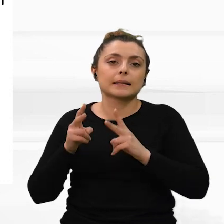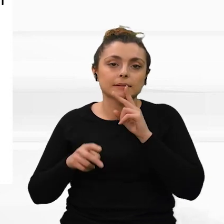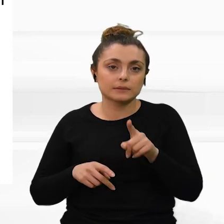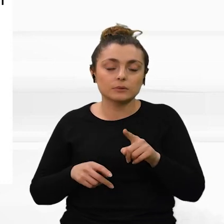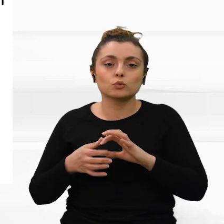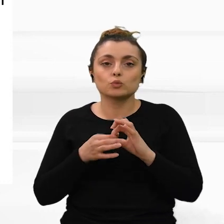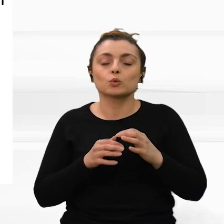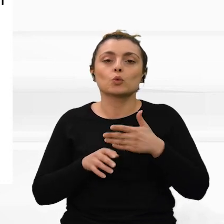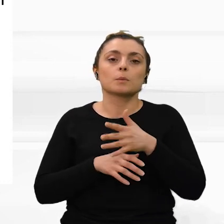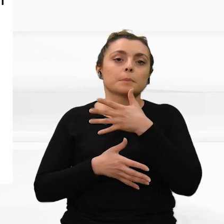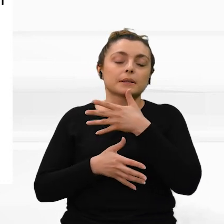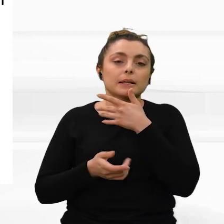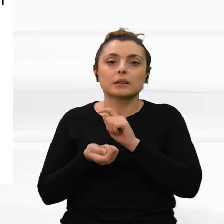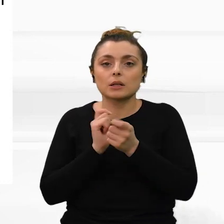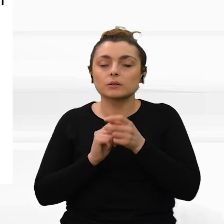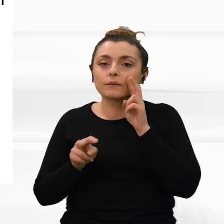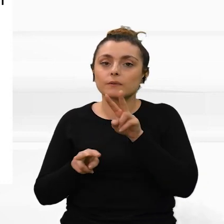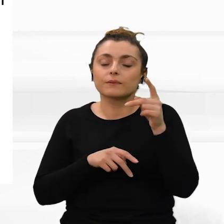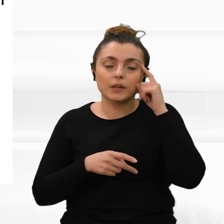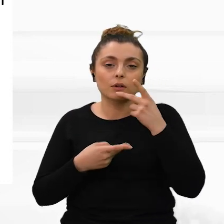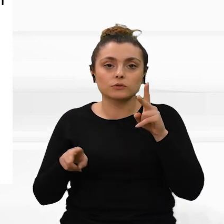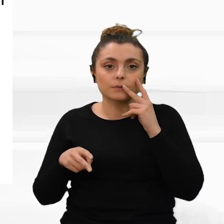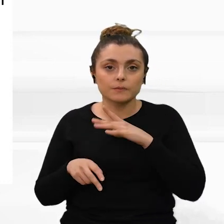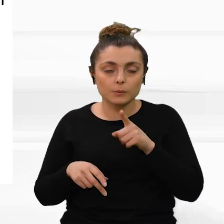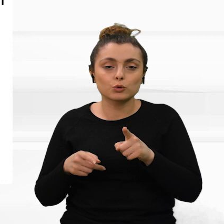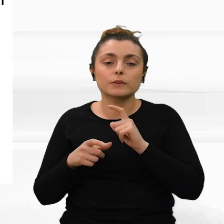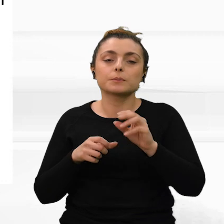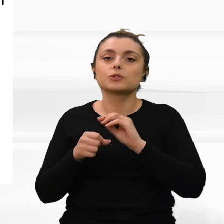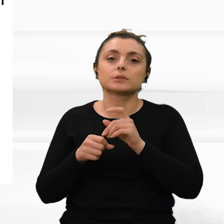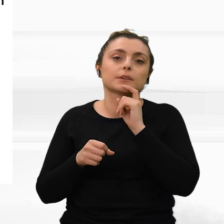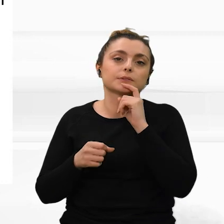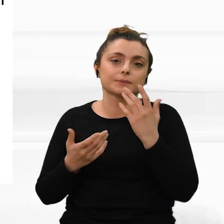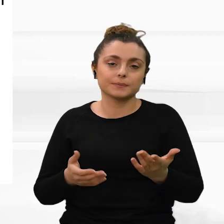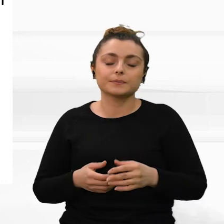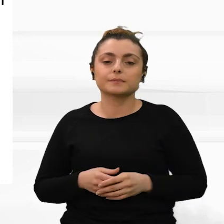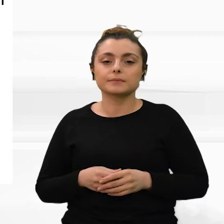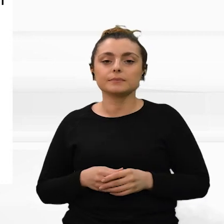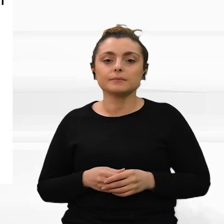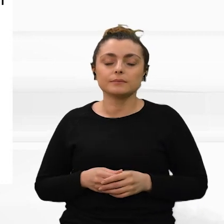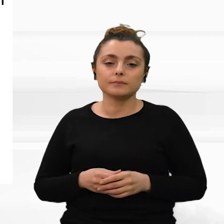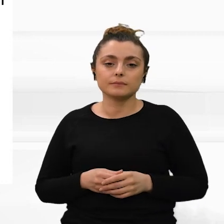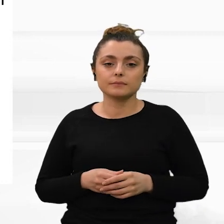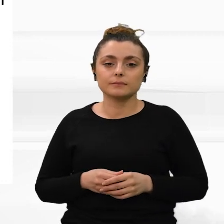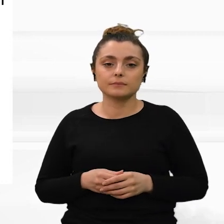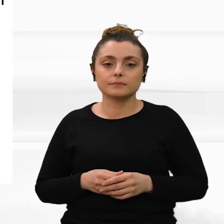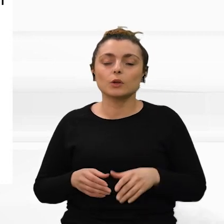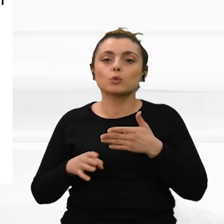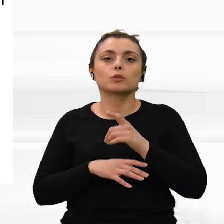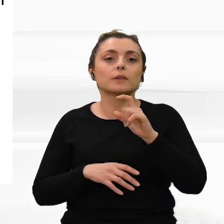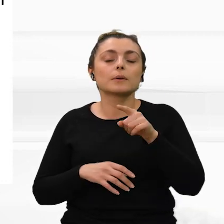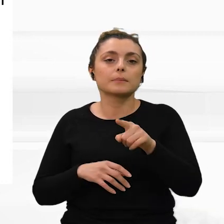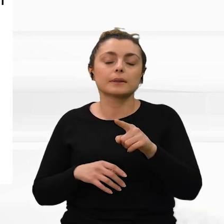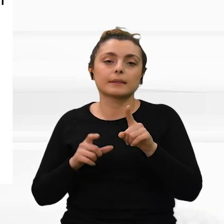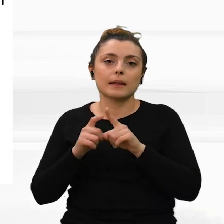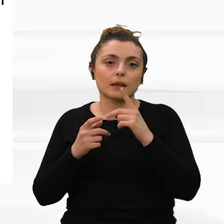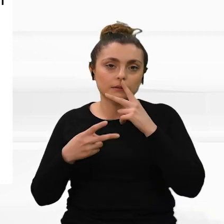belirlenir parçada doğru bilginin değiştiği görüş açıklanmıştır bu seçenekle yanlıştır budur